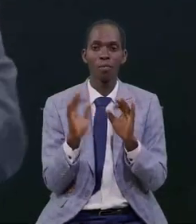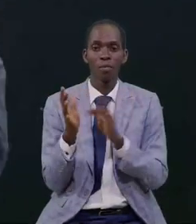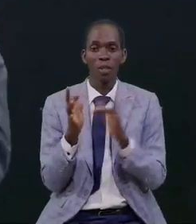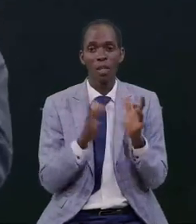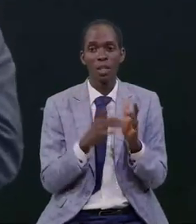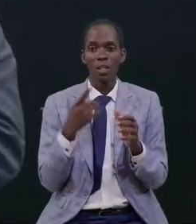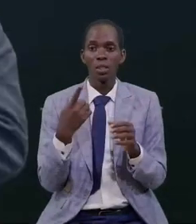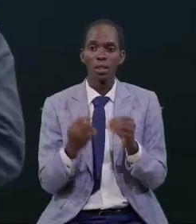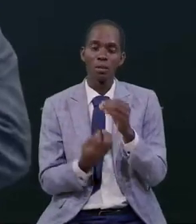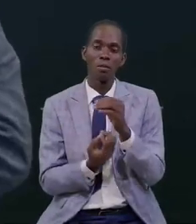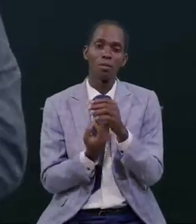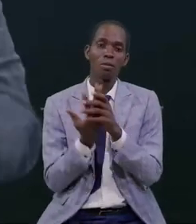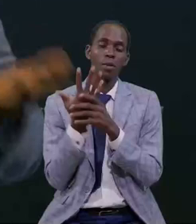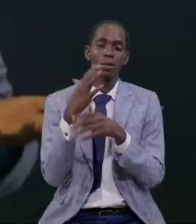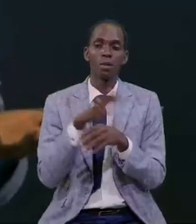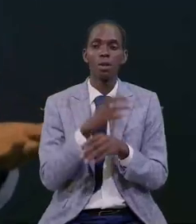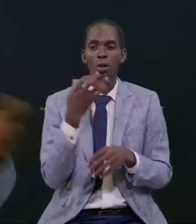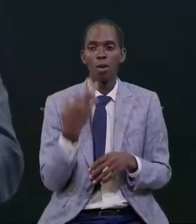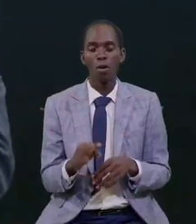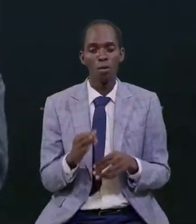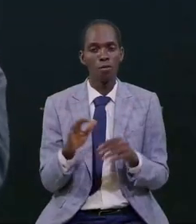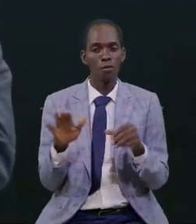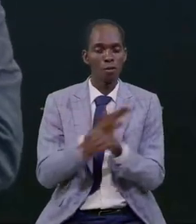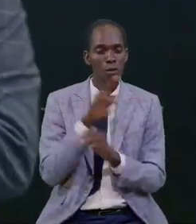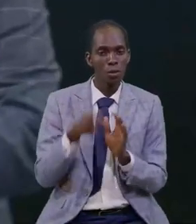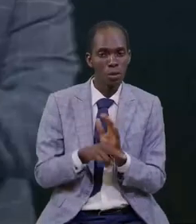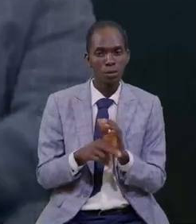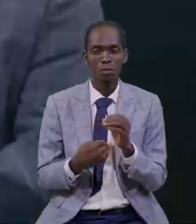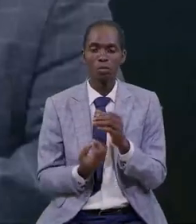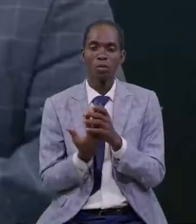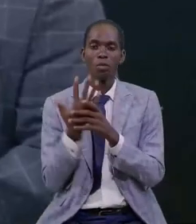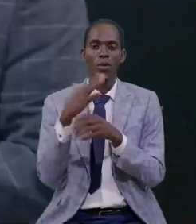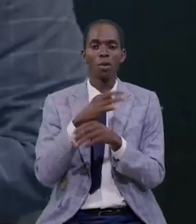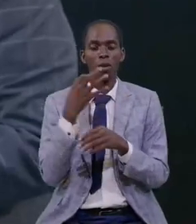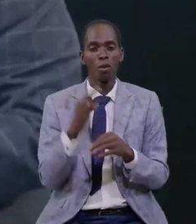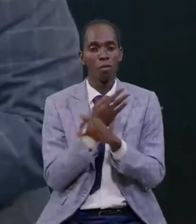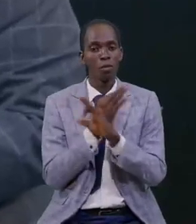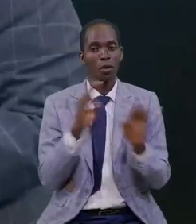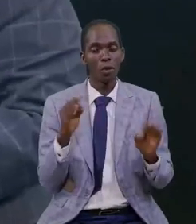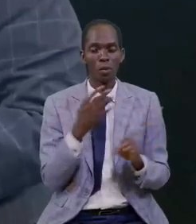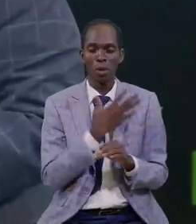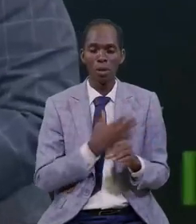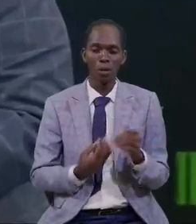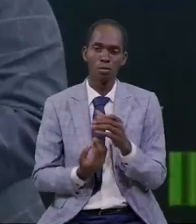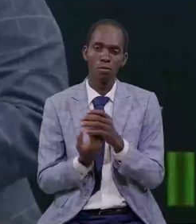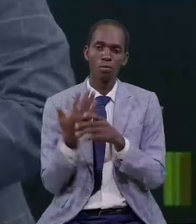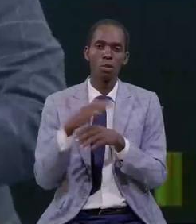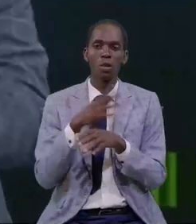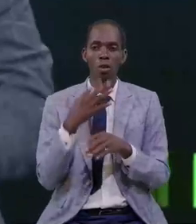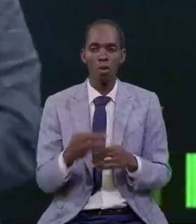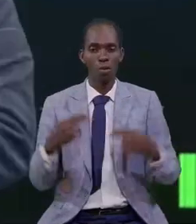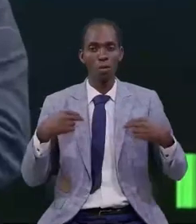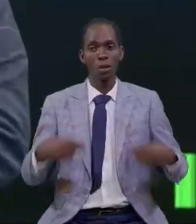plénitude la source de liberté et la source de bonne santé voyons Jean au chapitre